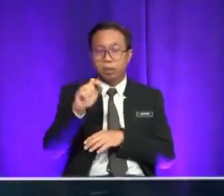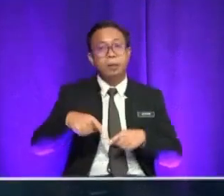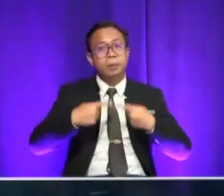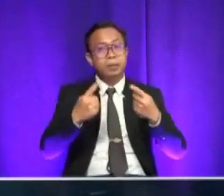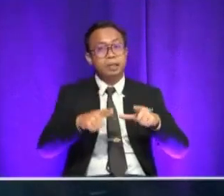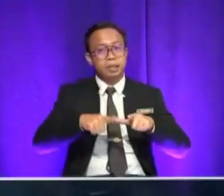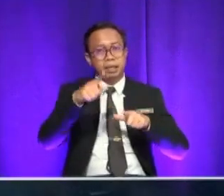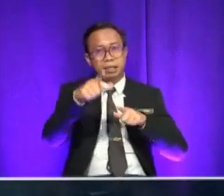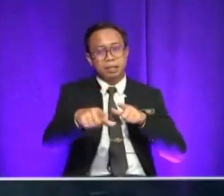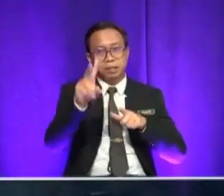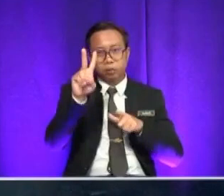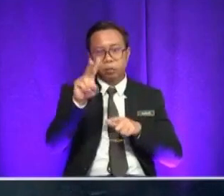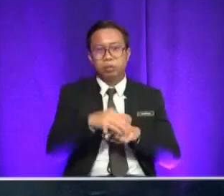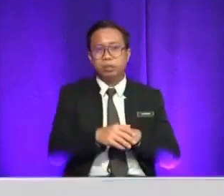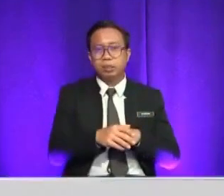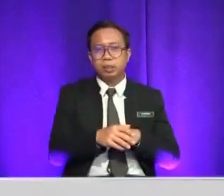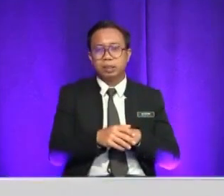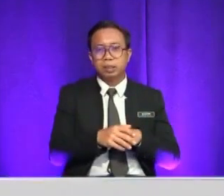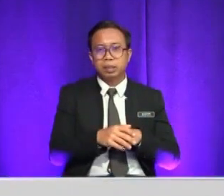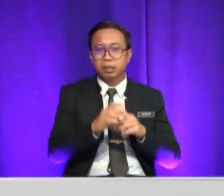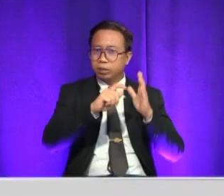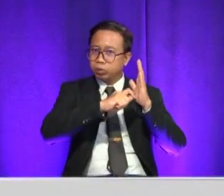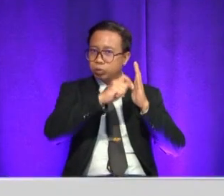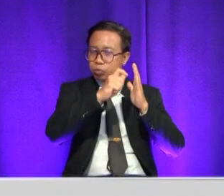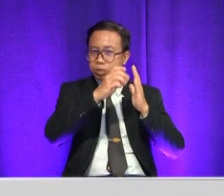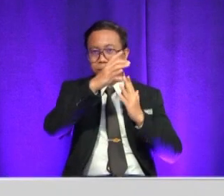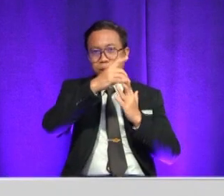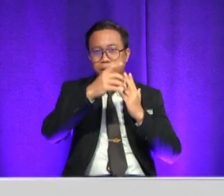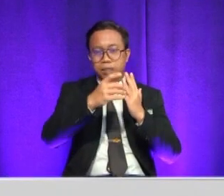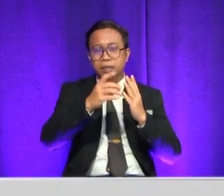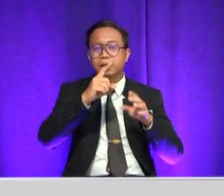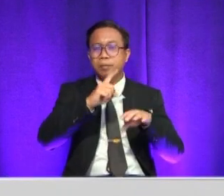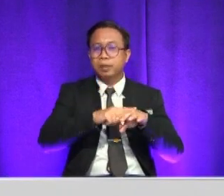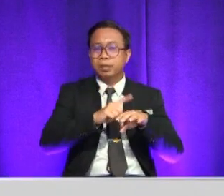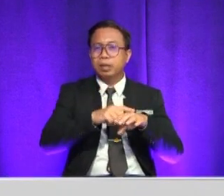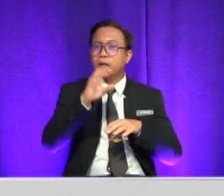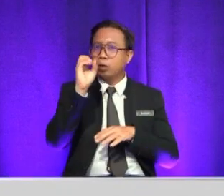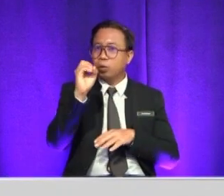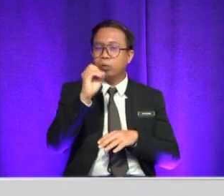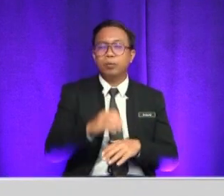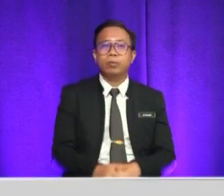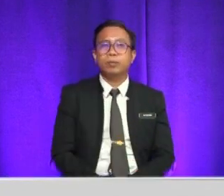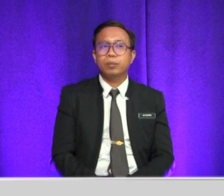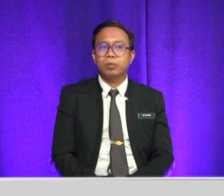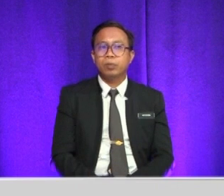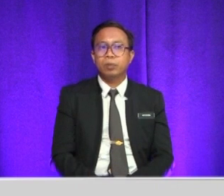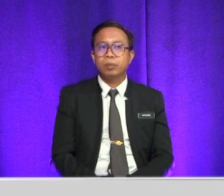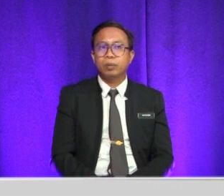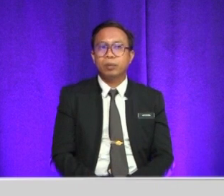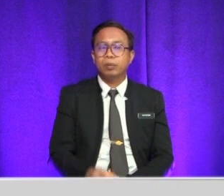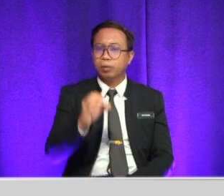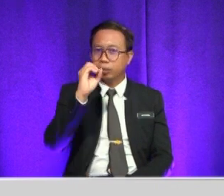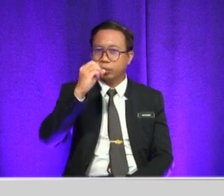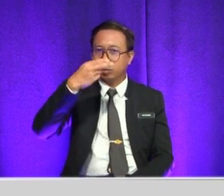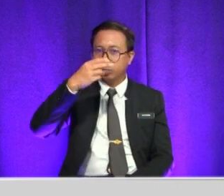yang kedua, iaitu laraskan Swiss pilihan pada kedudukan ohm. Okey. Swiss